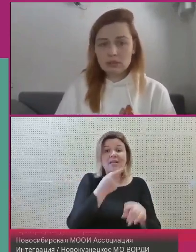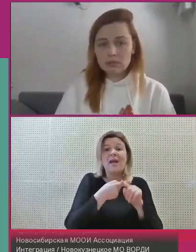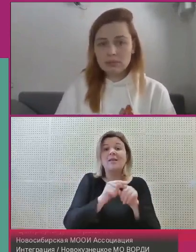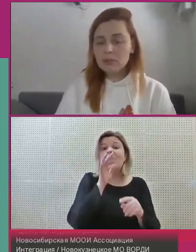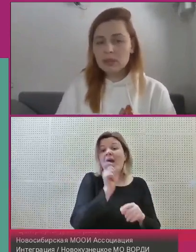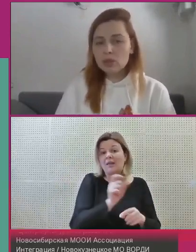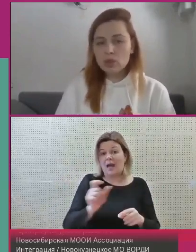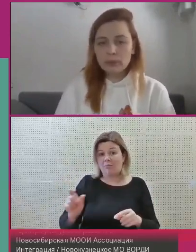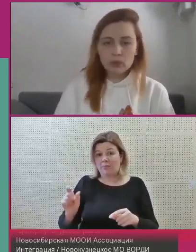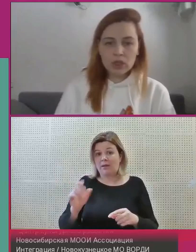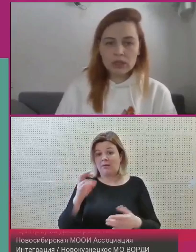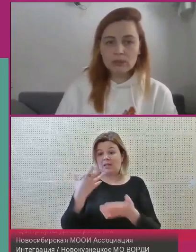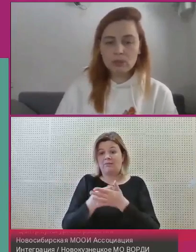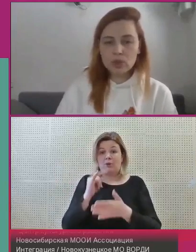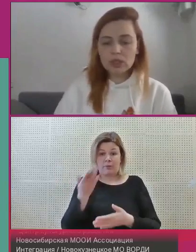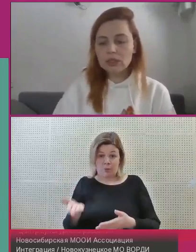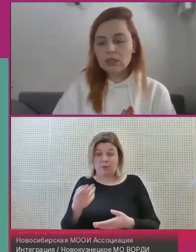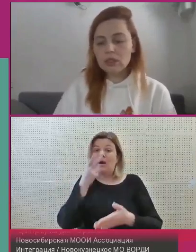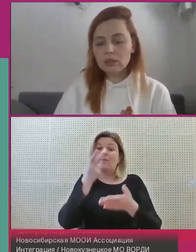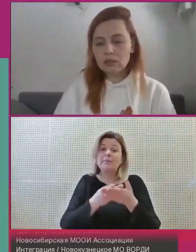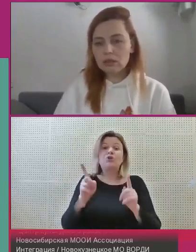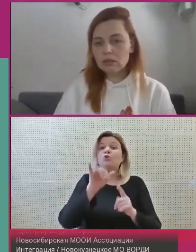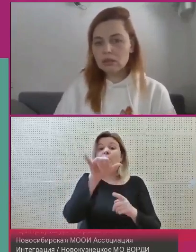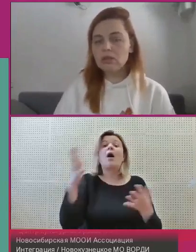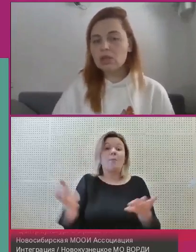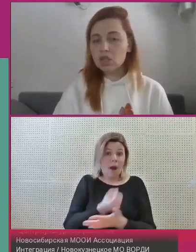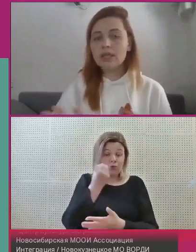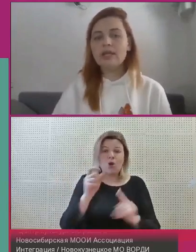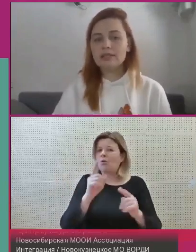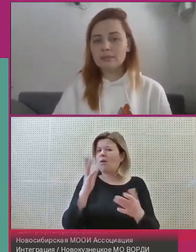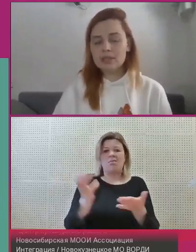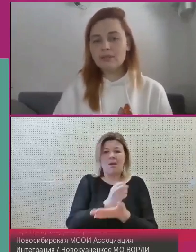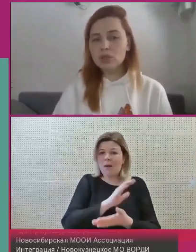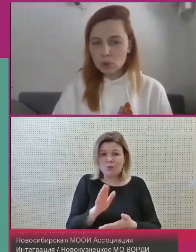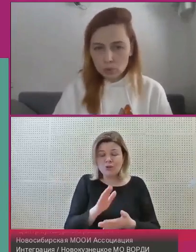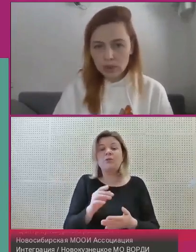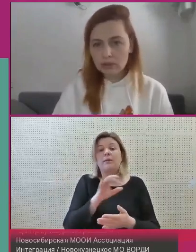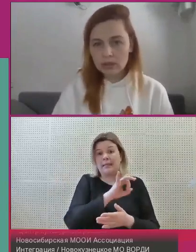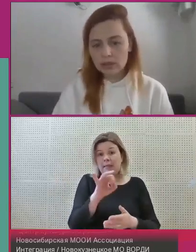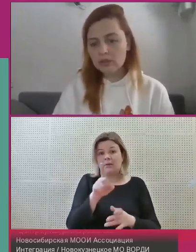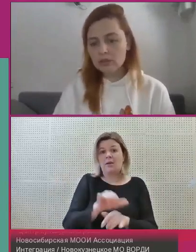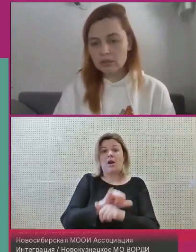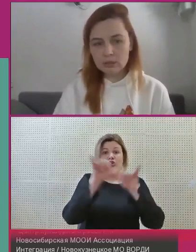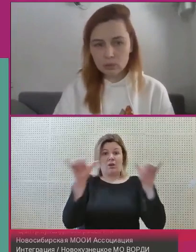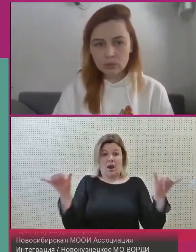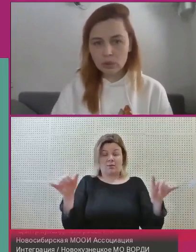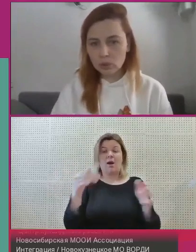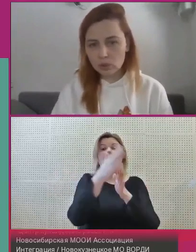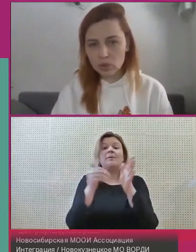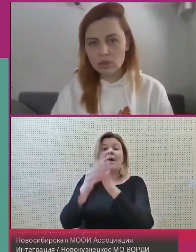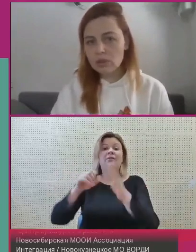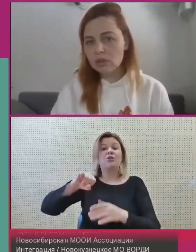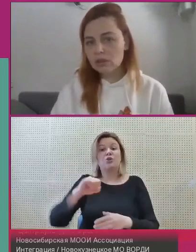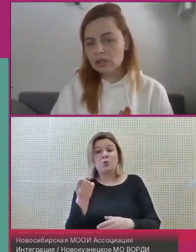Отработайте это, посмотрите, что получилось, не получилось, и расширяйте, позовите друга или семью, у